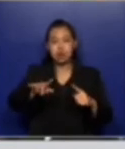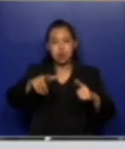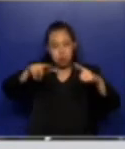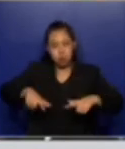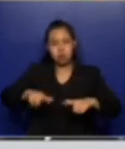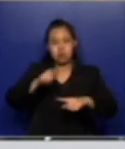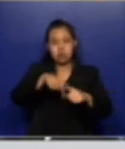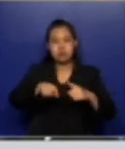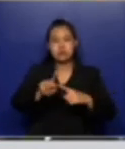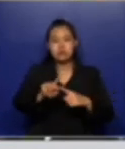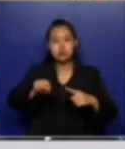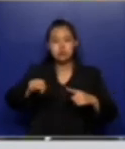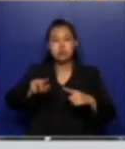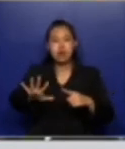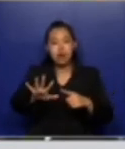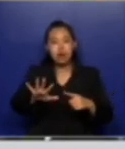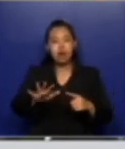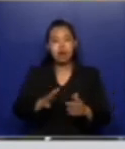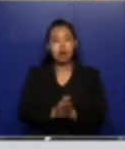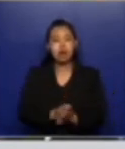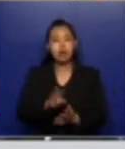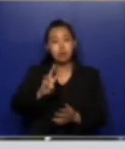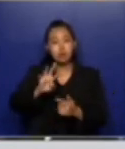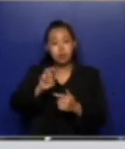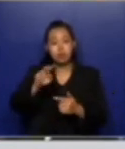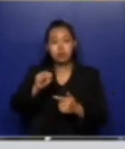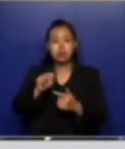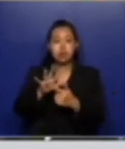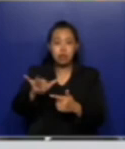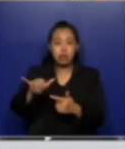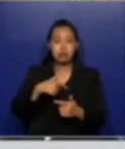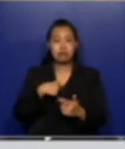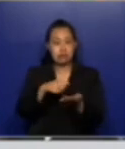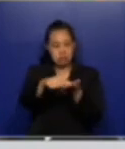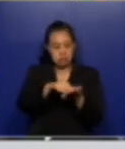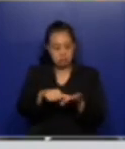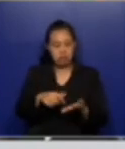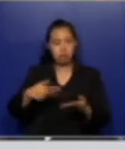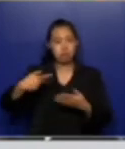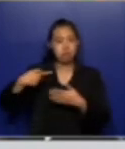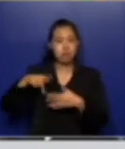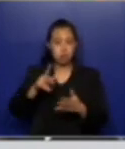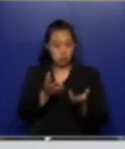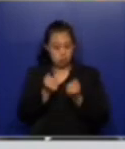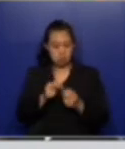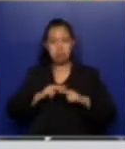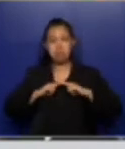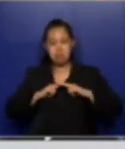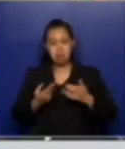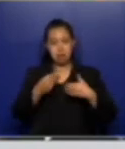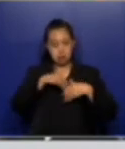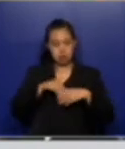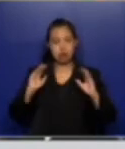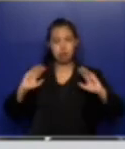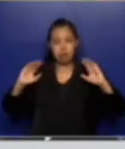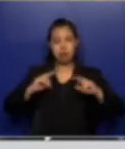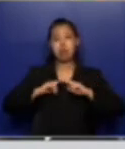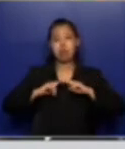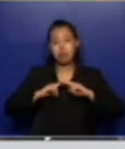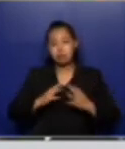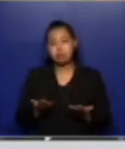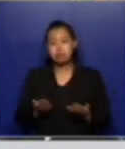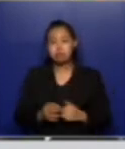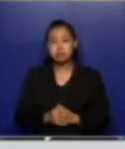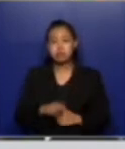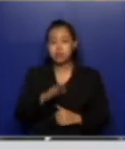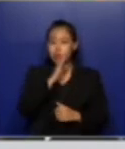1.5% นี่เหรอครับวินัยการเงินการคลังของท่านท่านแก้เพื่อประโยชน์ของท่านแก้เพื่อรัฐบาลของท่านแต่ท่านบอกว่าถ้าเกิด